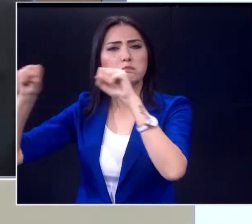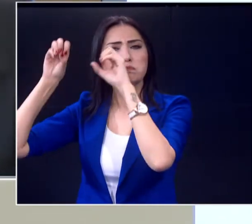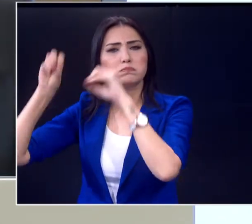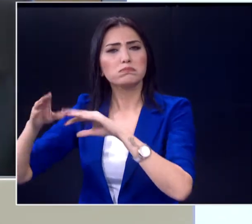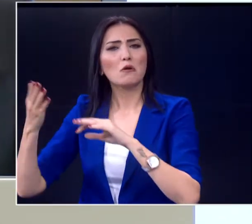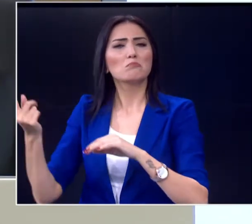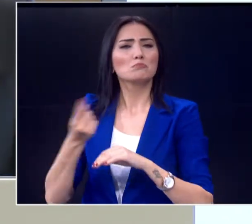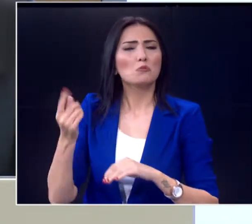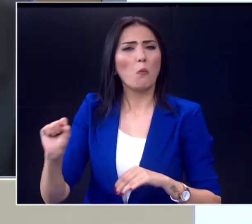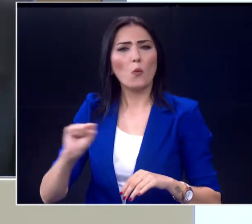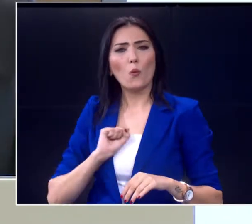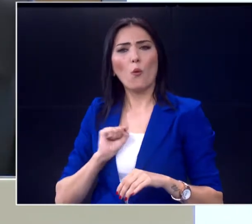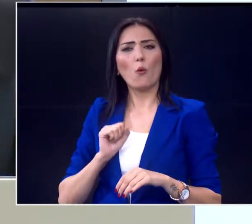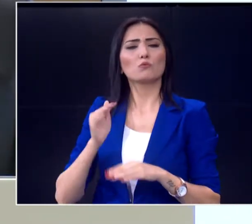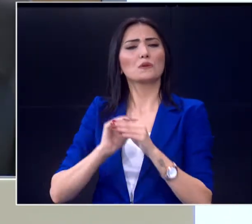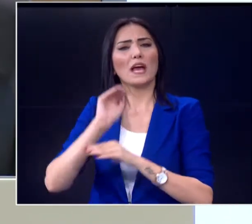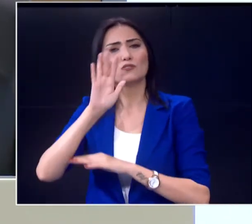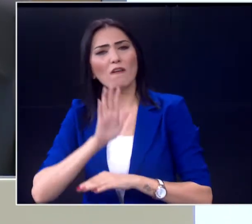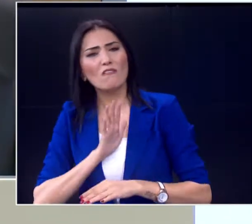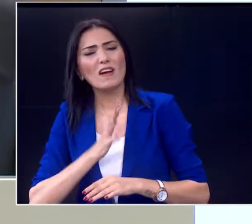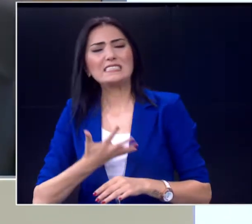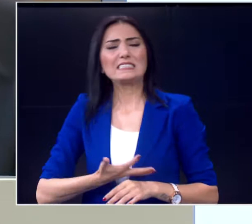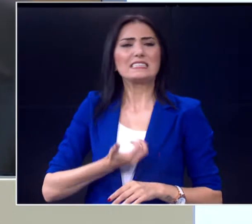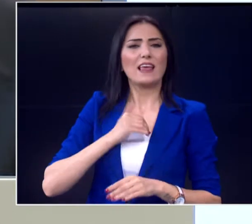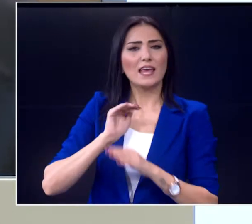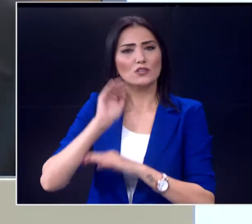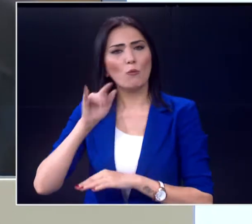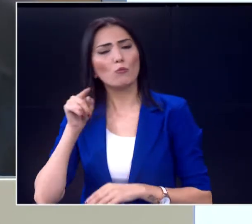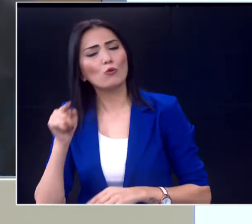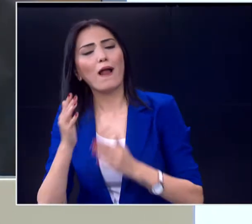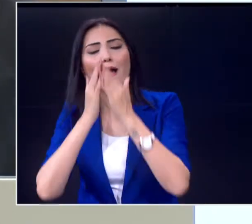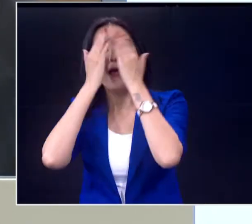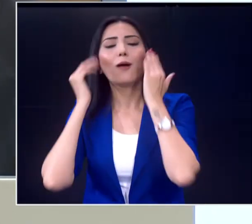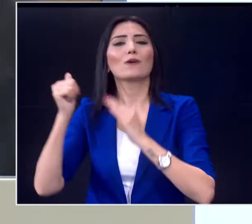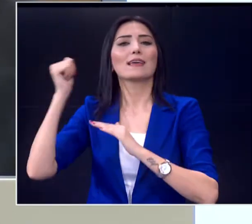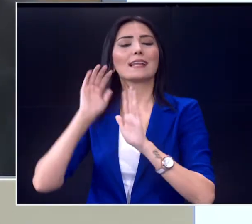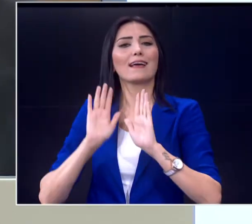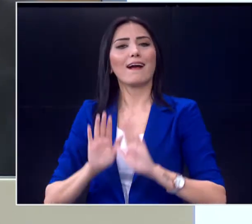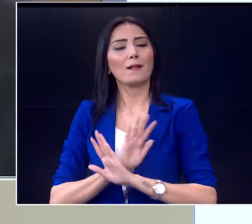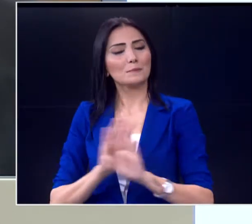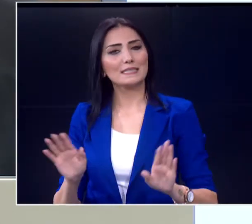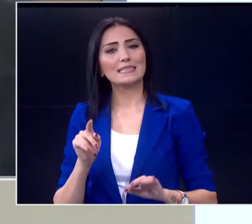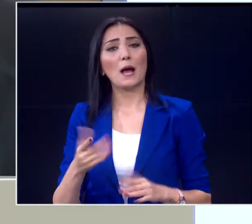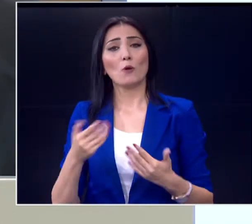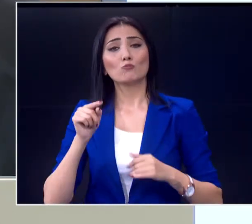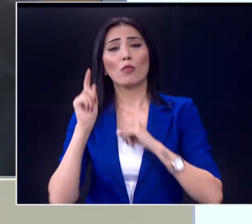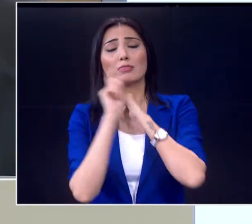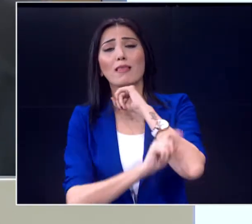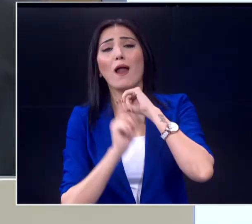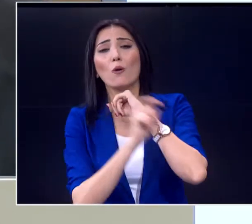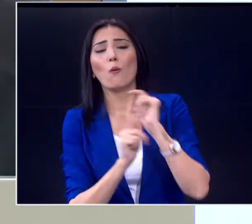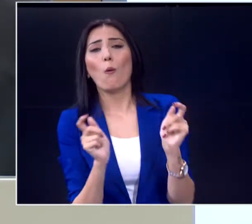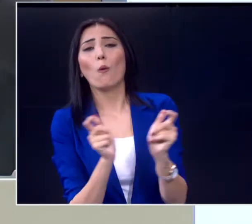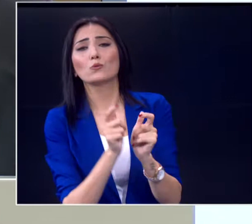bir sürü korku yaşanıyor, sıkıntı yaşanıyor. Bunlar elhamdülillah geride kaldı. Ama bu terör